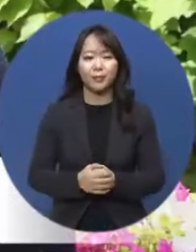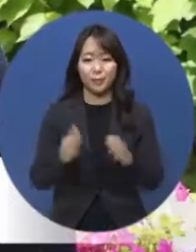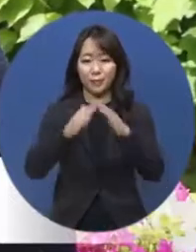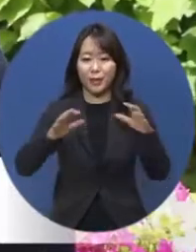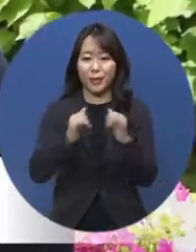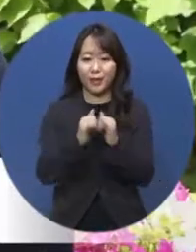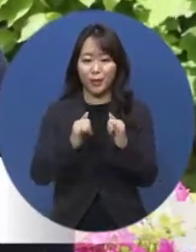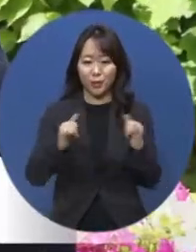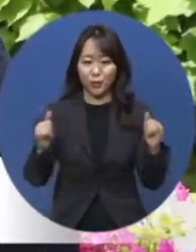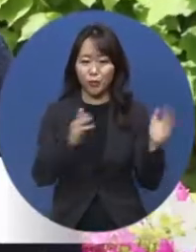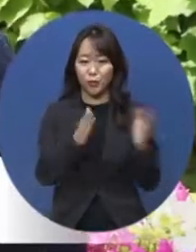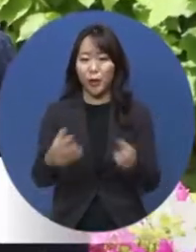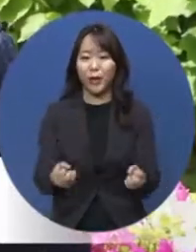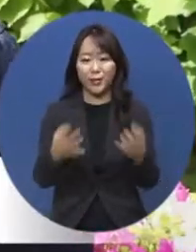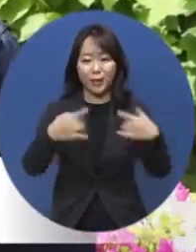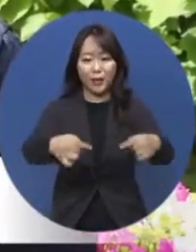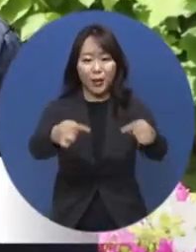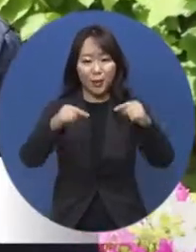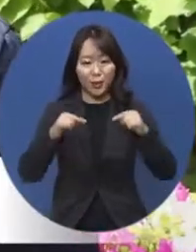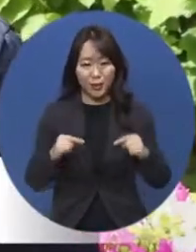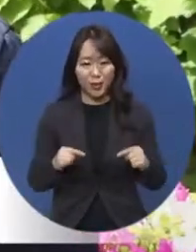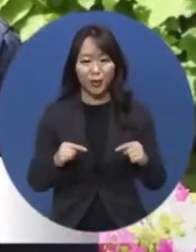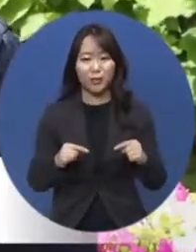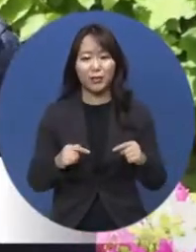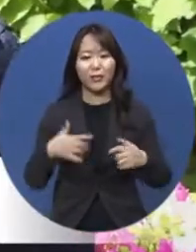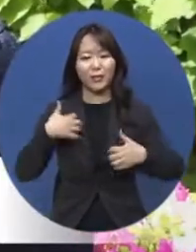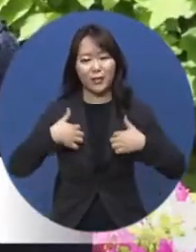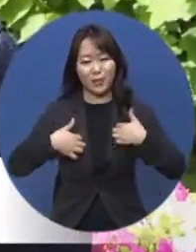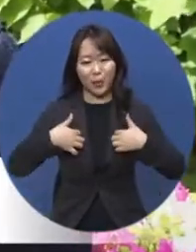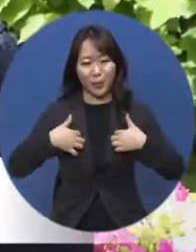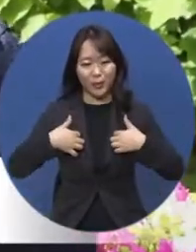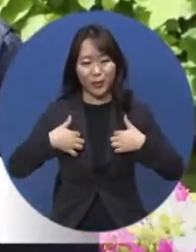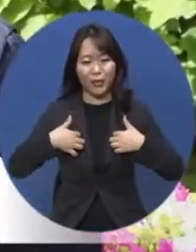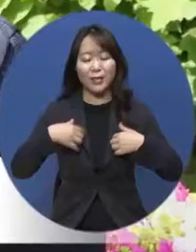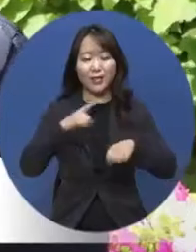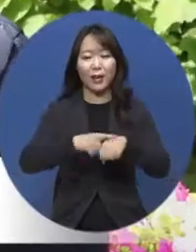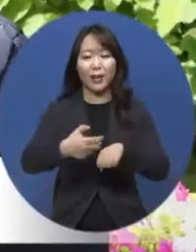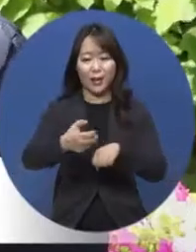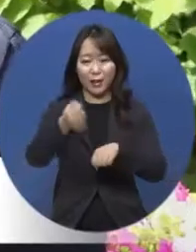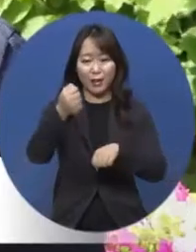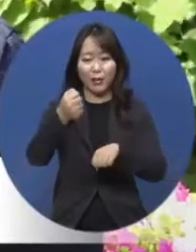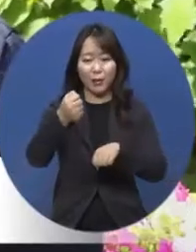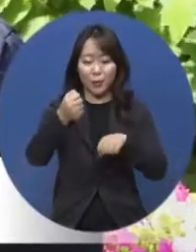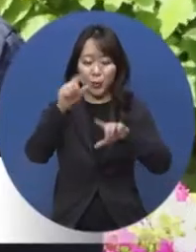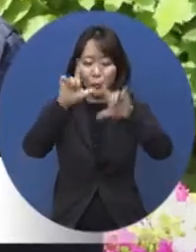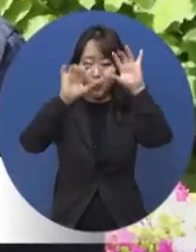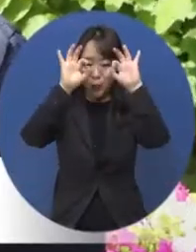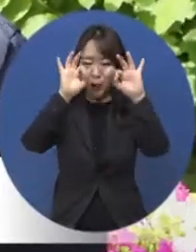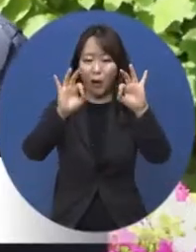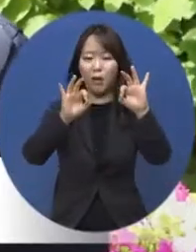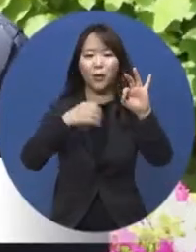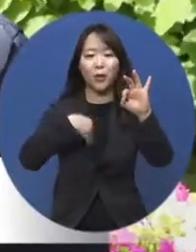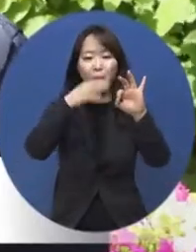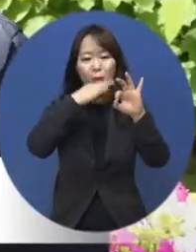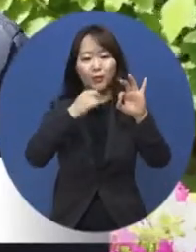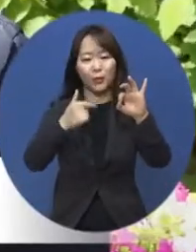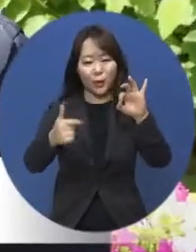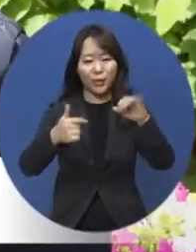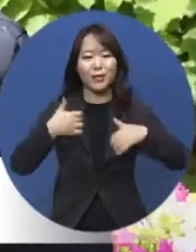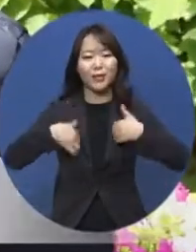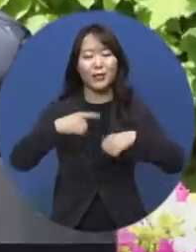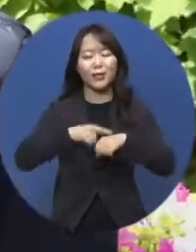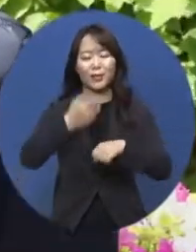우리가 뭐 준비한 행사에 참여하셔서 이렇게 좀 즐겁게 시간을 보내는 거 보니까 좀 보람되고